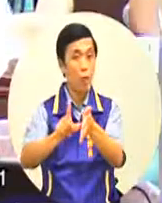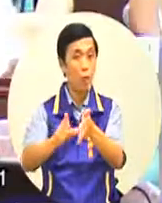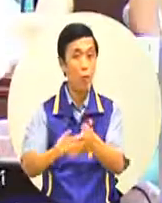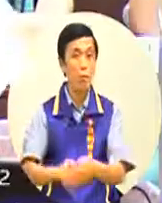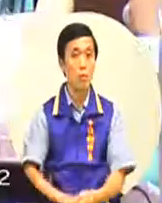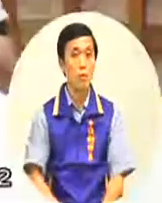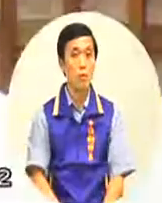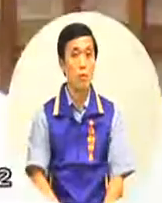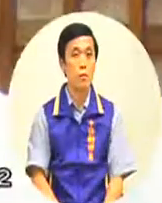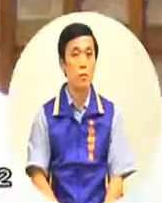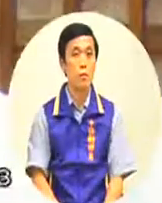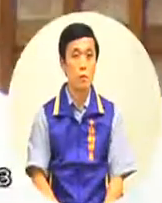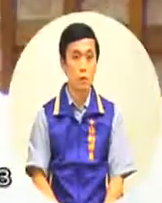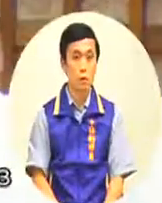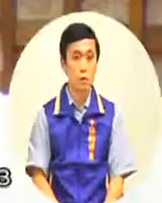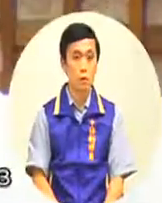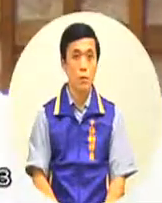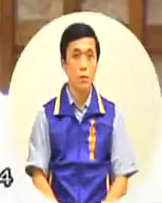来。